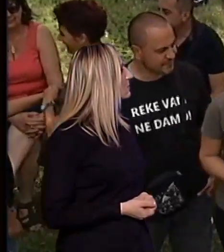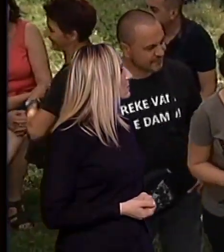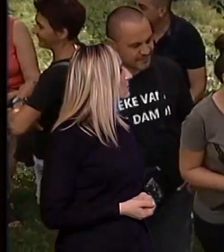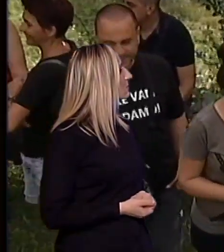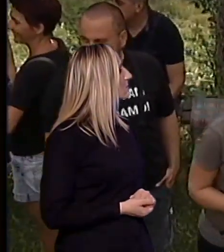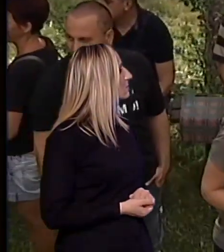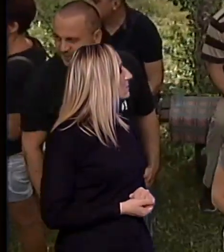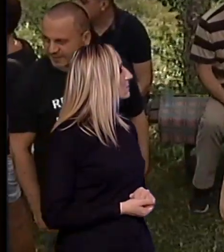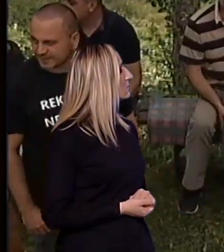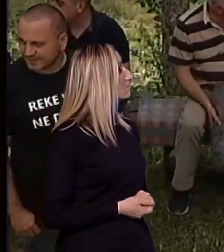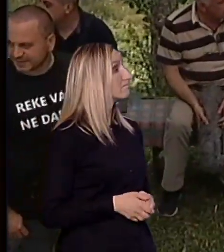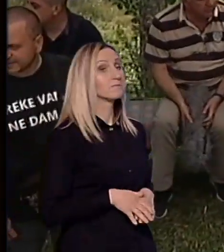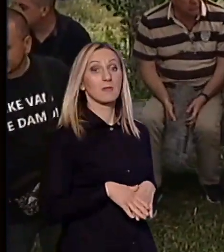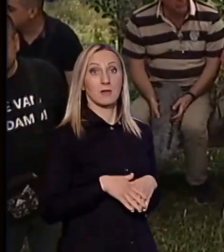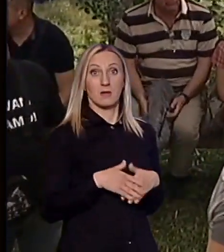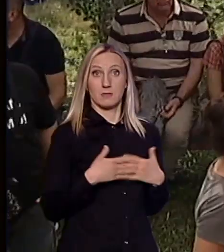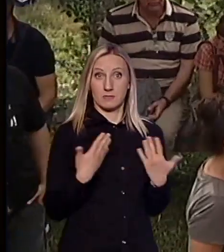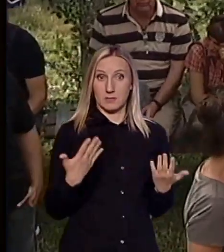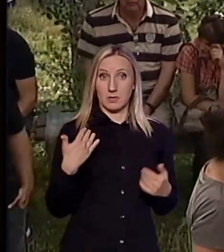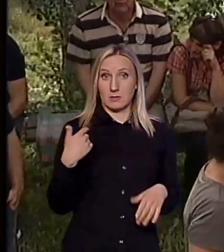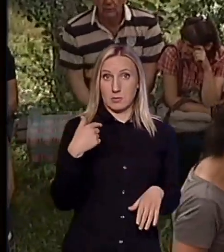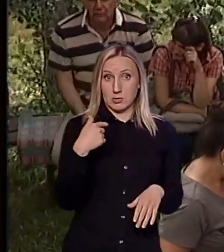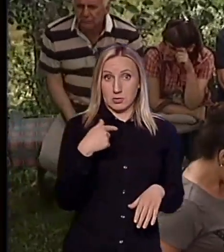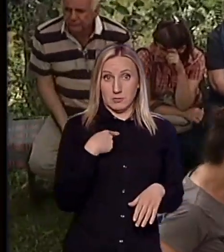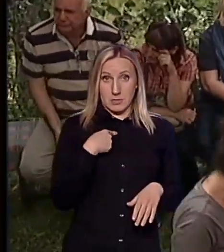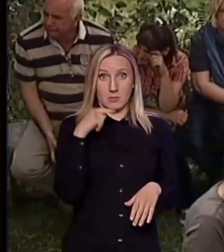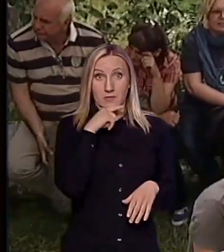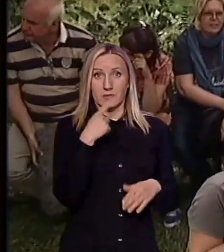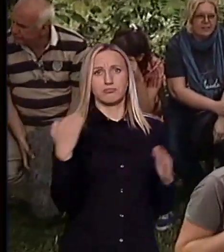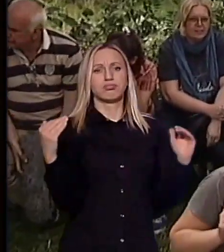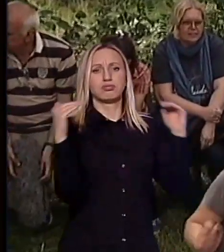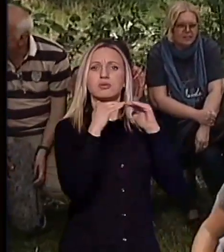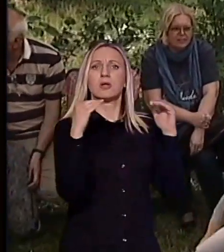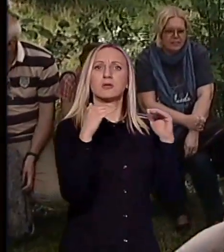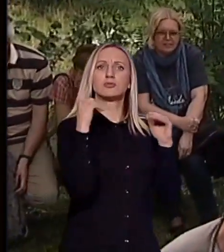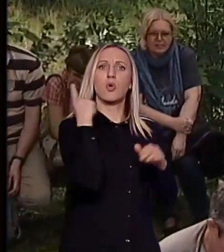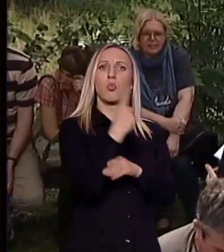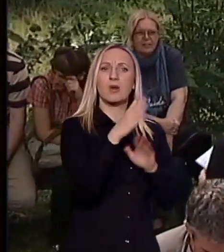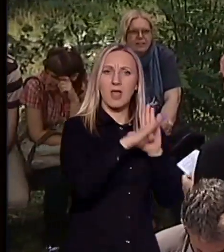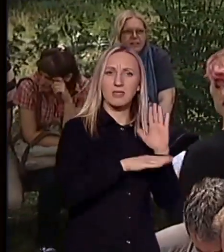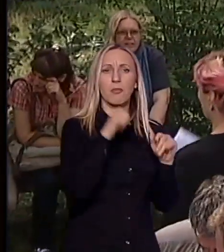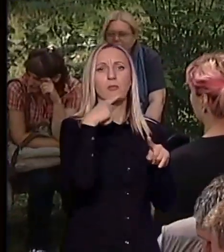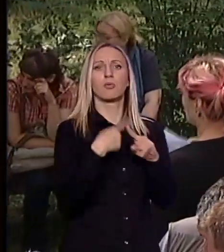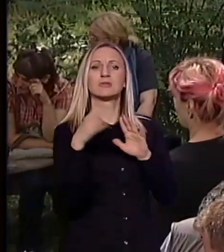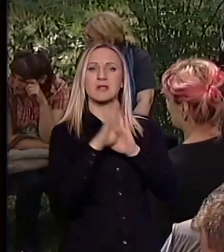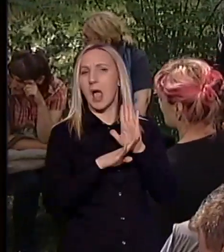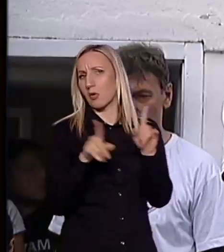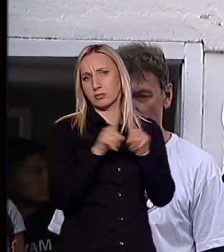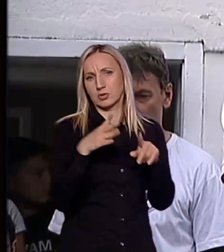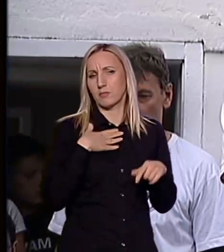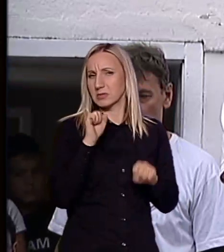a mi delujemo, jel te, pošto smo upravljači u skladu sa uredbom, u skladu sa zakonom, tako se i ponašamo. Izrazili